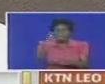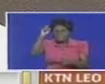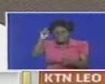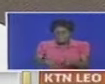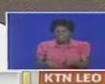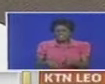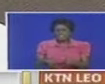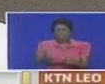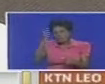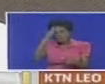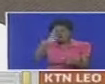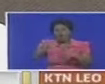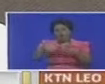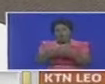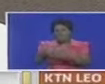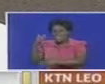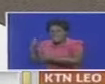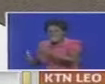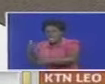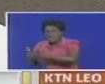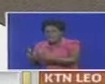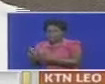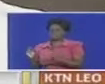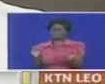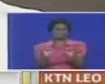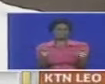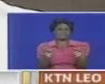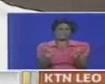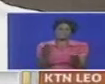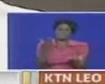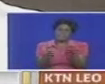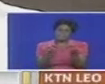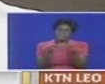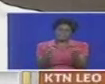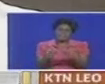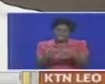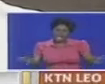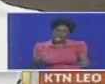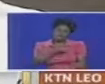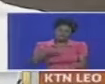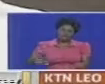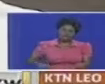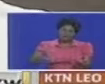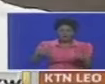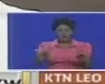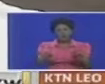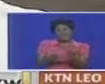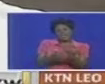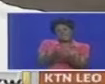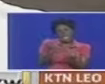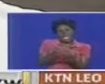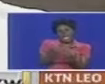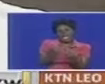wako wote wakuje kwa nyumba yako mke huko. Maybe landlord ama the caretaker au